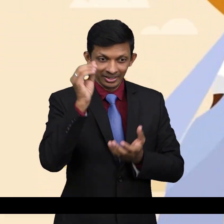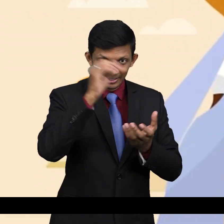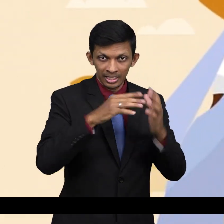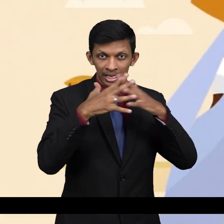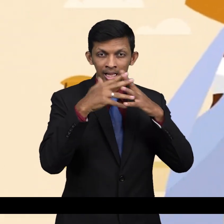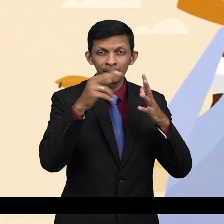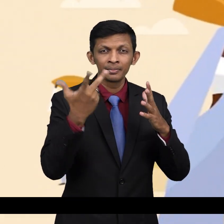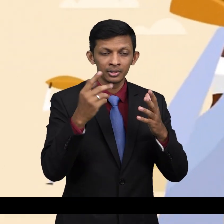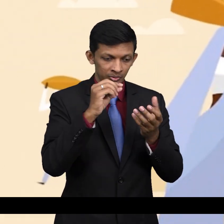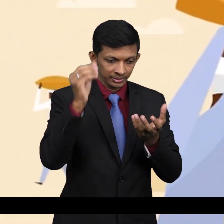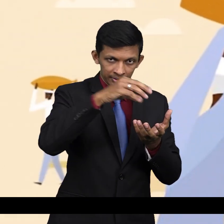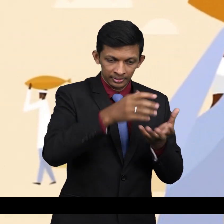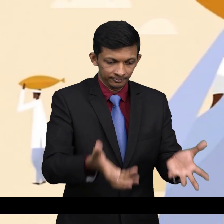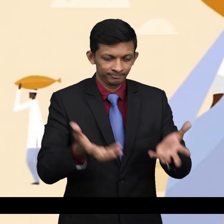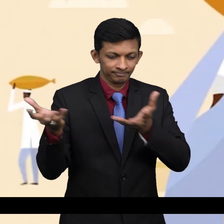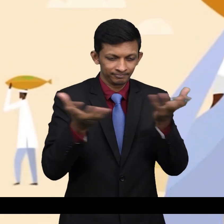ओसाना,